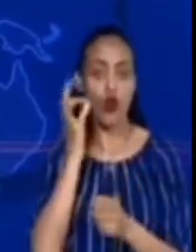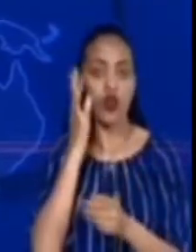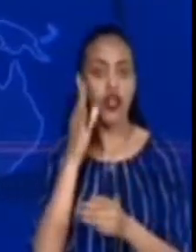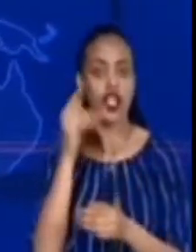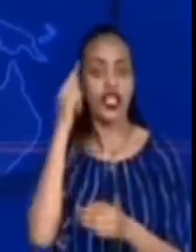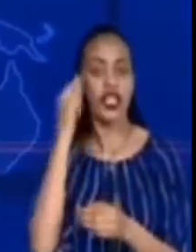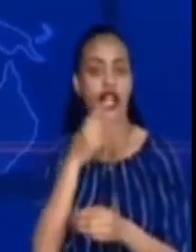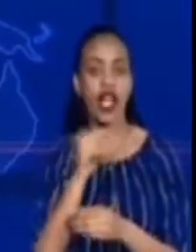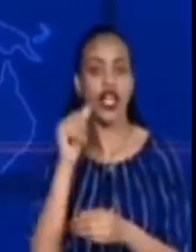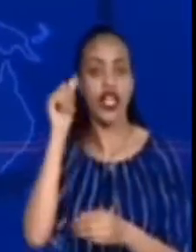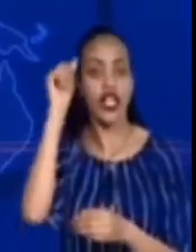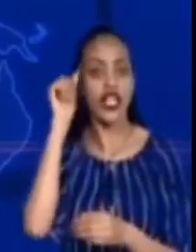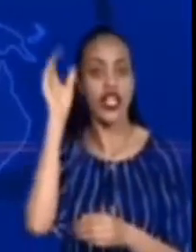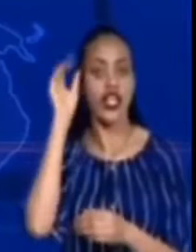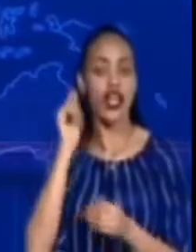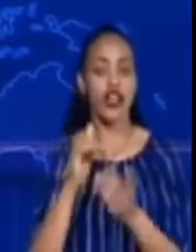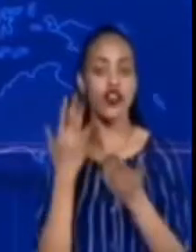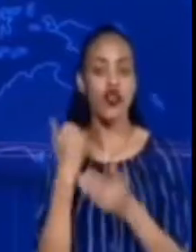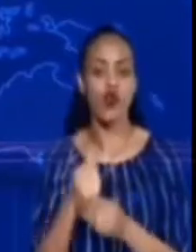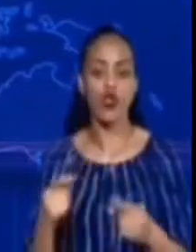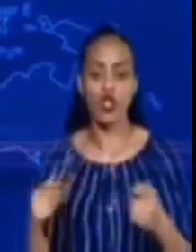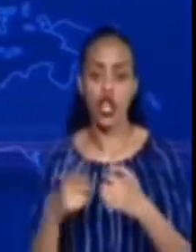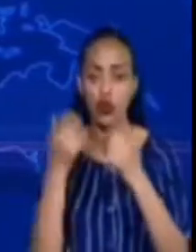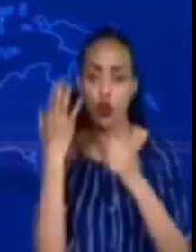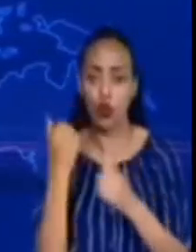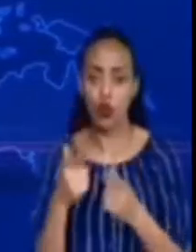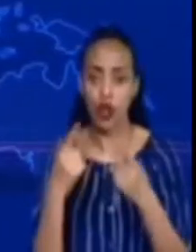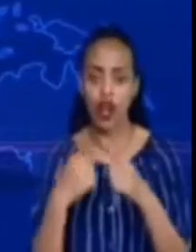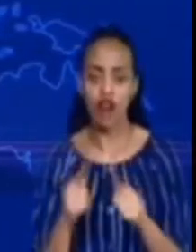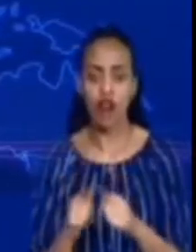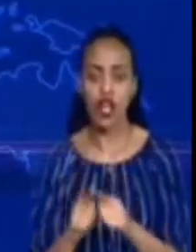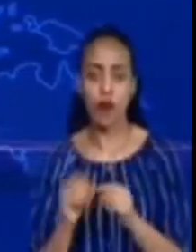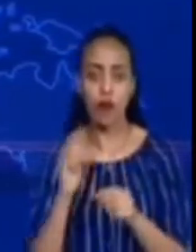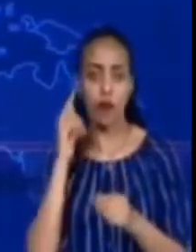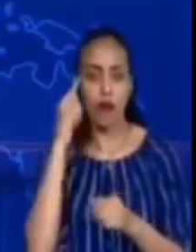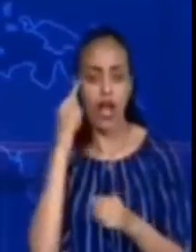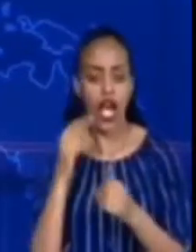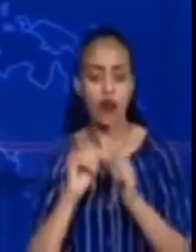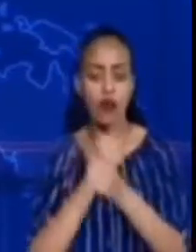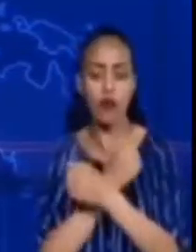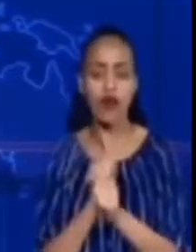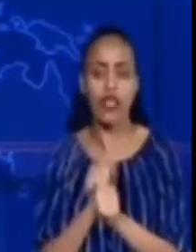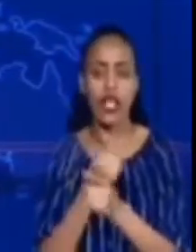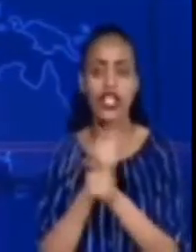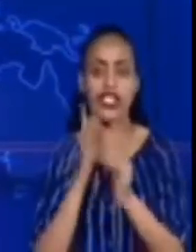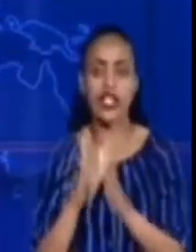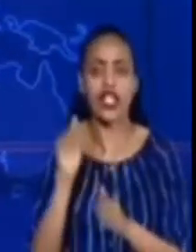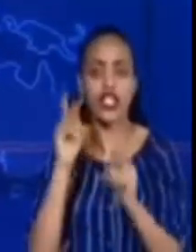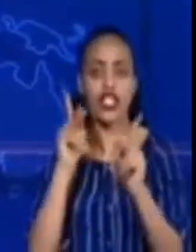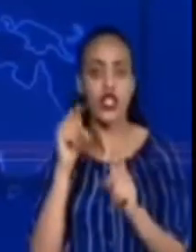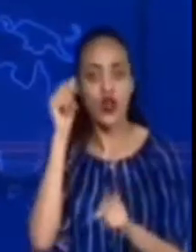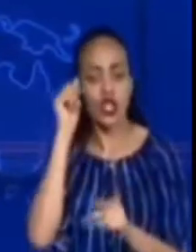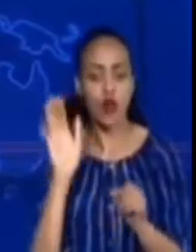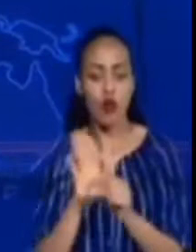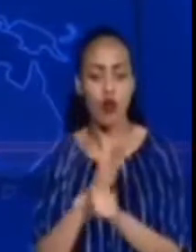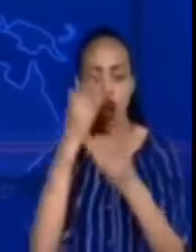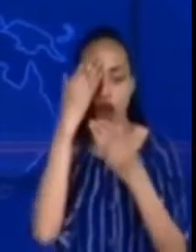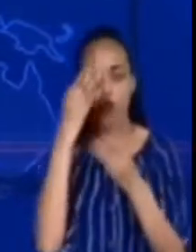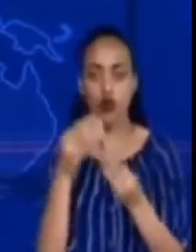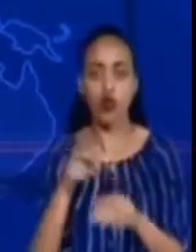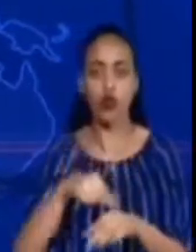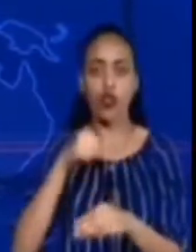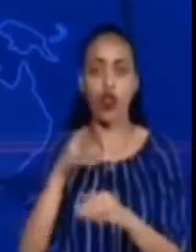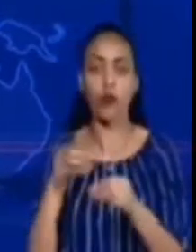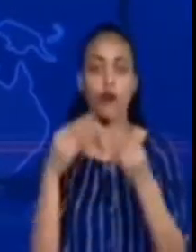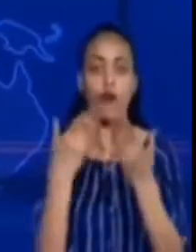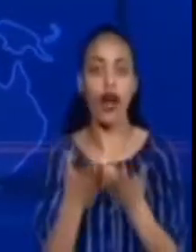ሙስሊም ከሃይማኖት ሙስሊም ነው ከዘር ኦሮሞ ያንተ ጥላቻ ይሄ ነው ከሃይማኖትስ ሙስሊምን ትጠላለህ ከዘሩስ ደግሞ